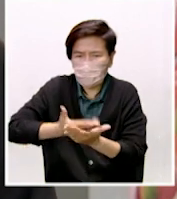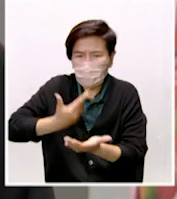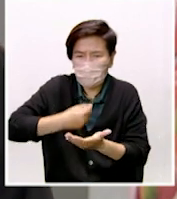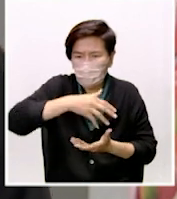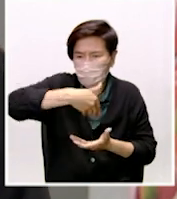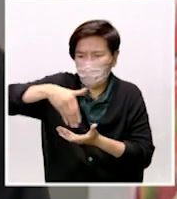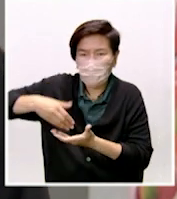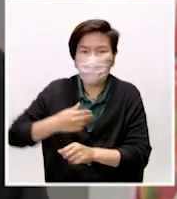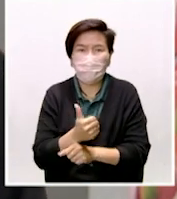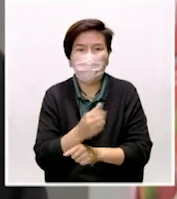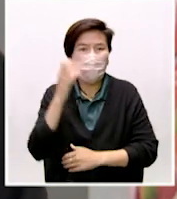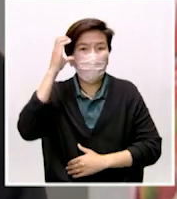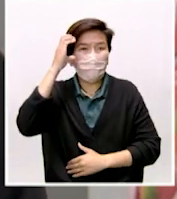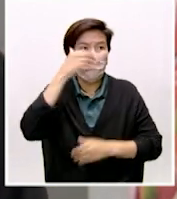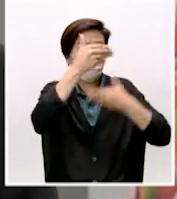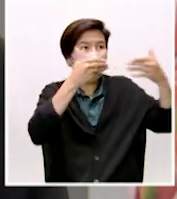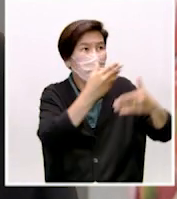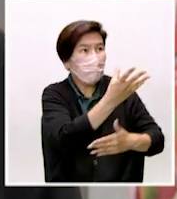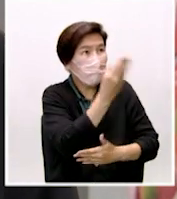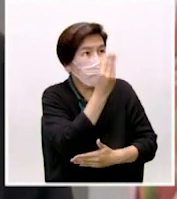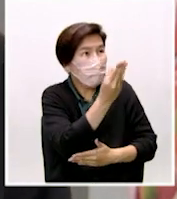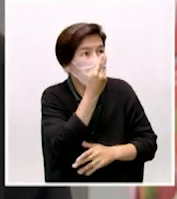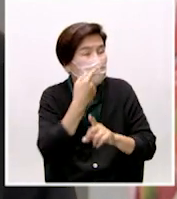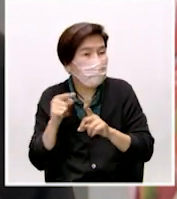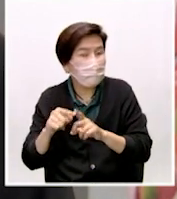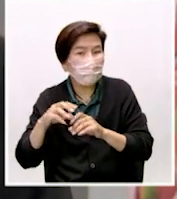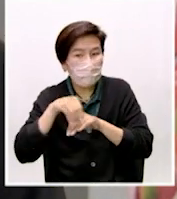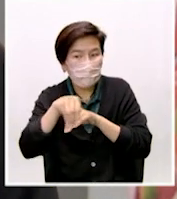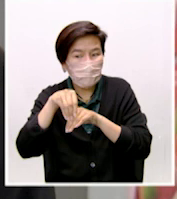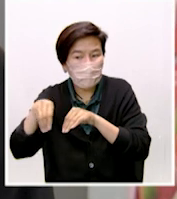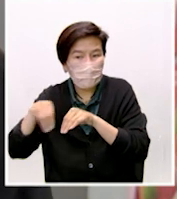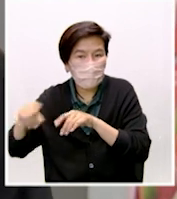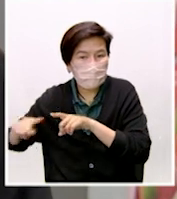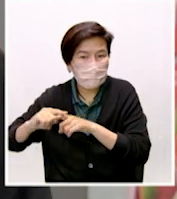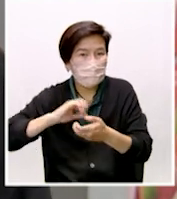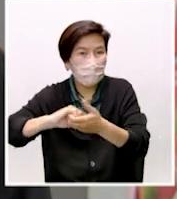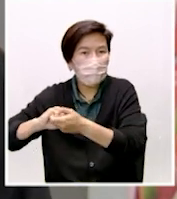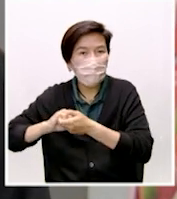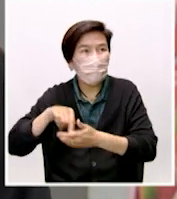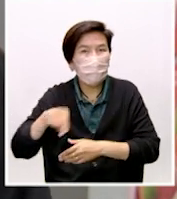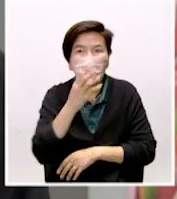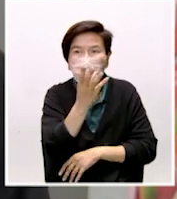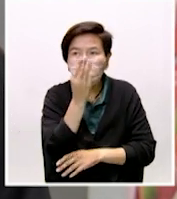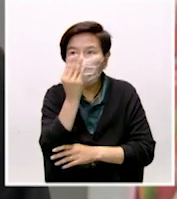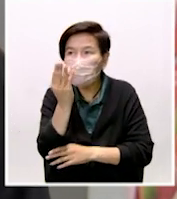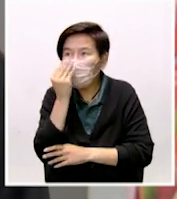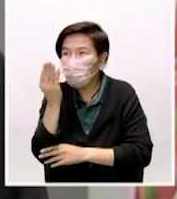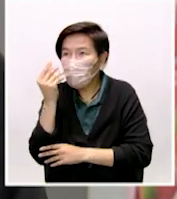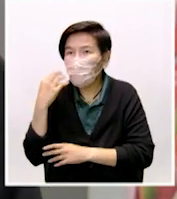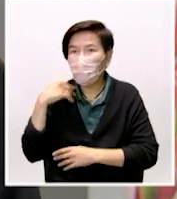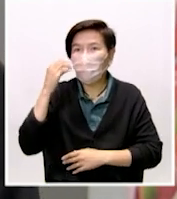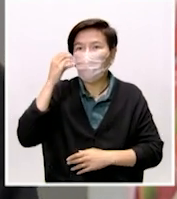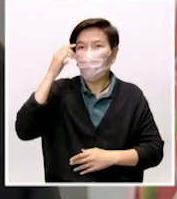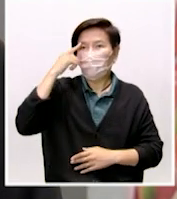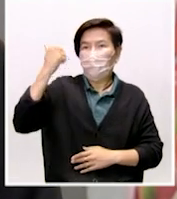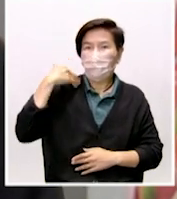าความรู้ต่างๆที่อยู่ในงานนี้ครับรวมถึงจากทางพันธมิตรไม่ว่าจะเป็น True Smart Merchant นะครับไปเพิ่มศักยภาพให้ตัวเอง